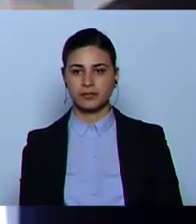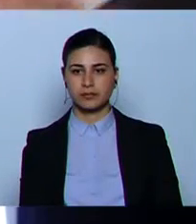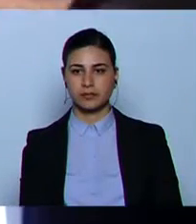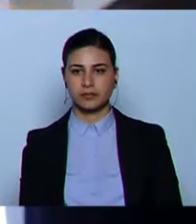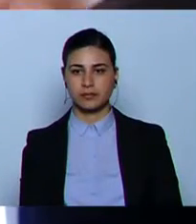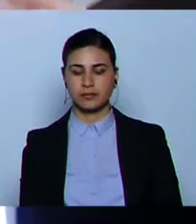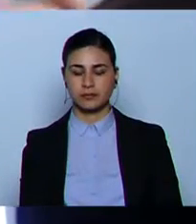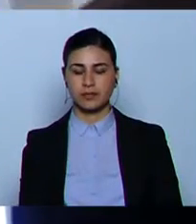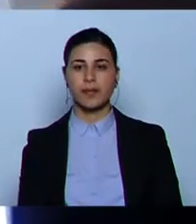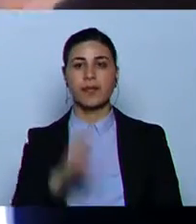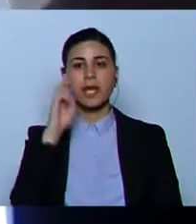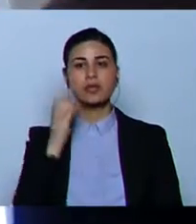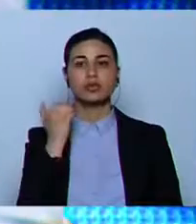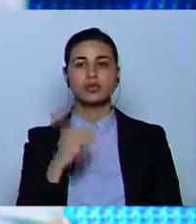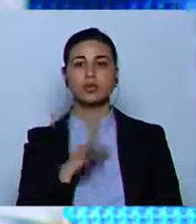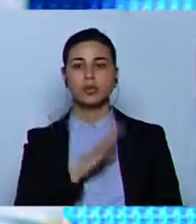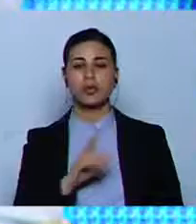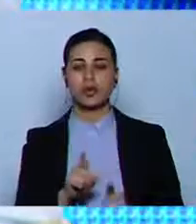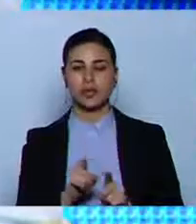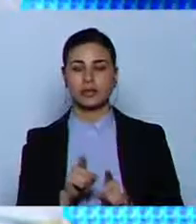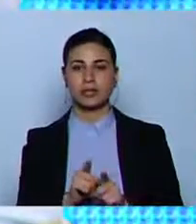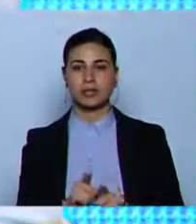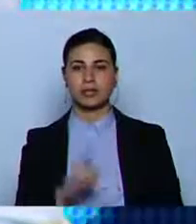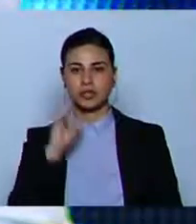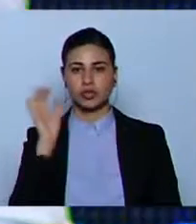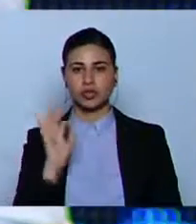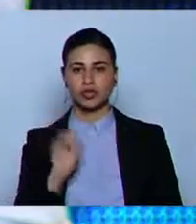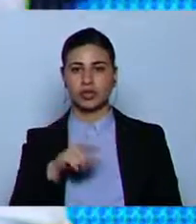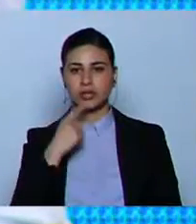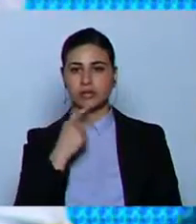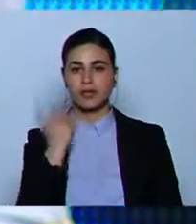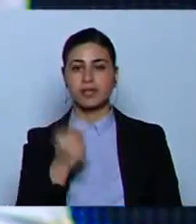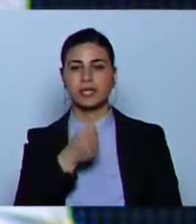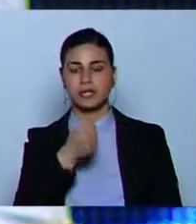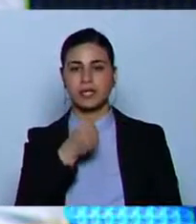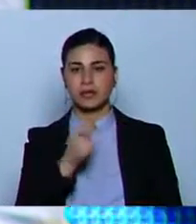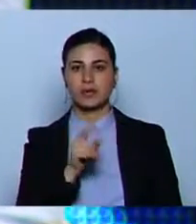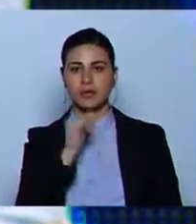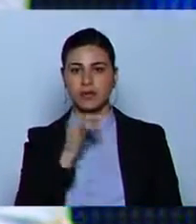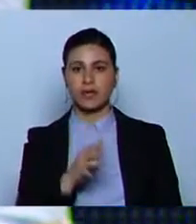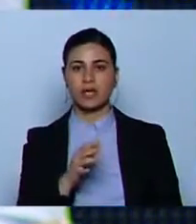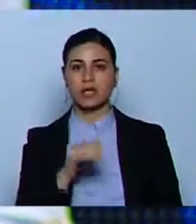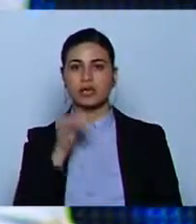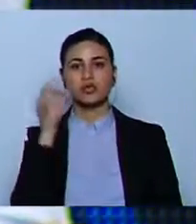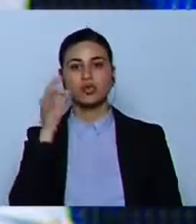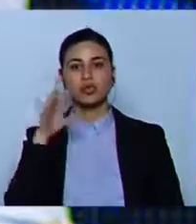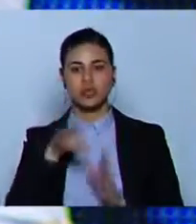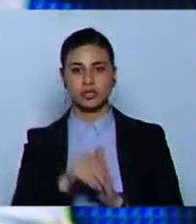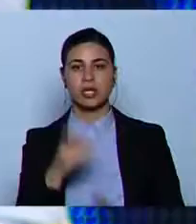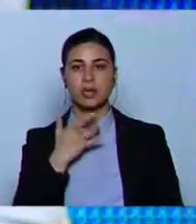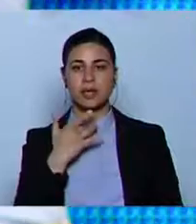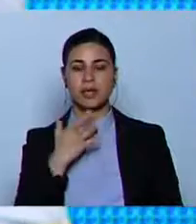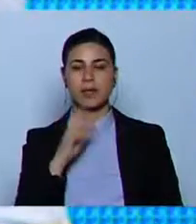ხელისუფლების წარმომადგენლების მხრიდან იყო ესეთი ხშირად ითქვა მათ ინტერვიუებში, რომ თითქოს და ზუგდიდში გამგებელი და